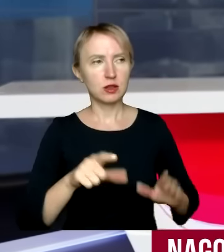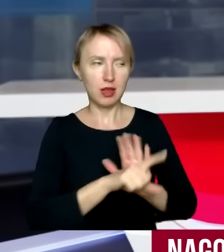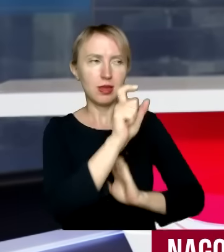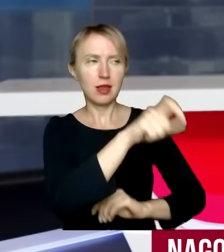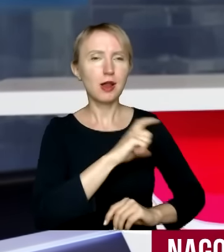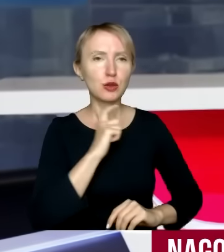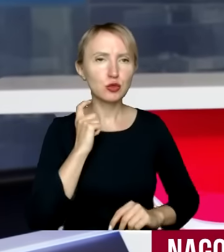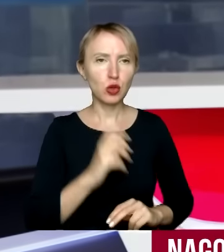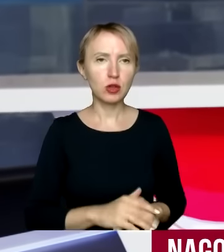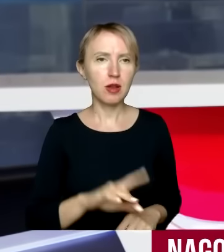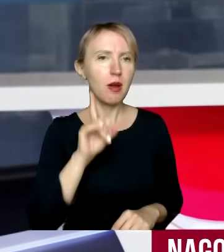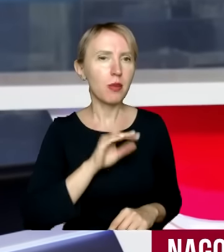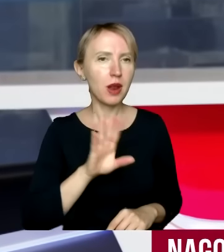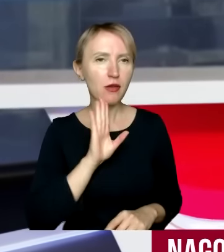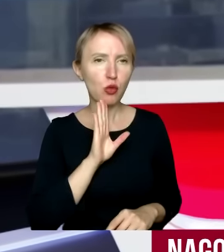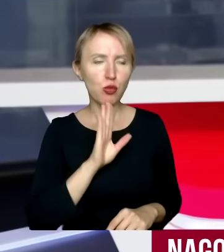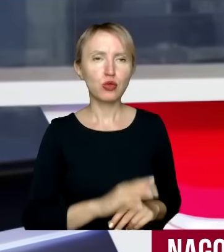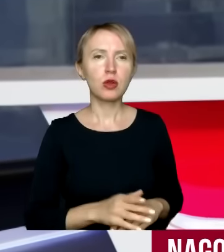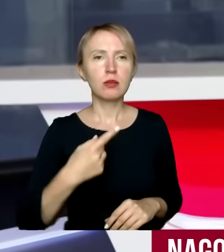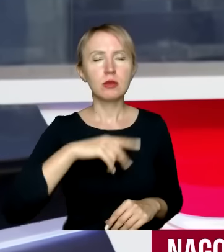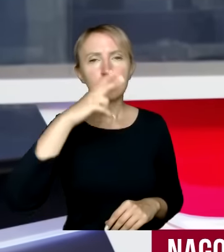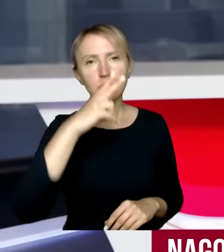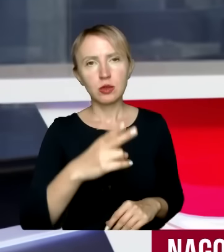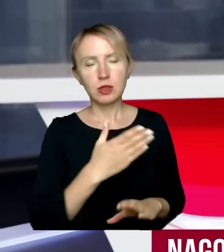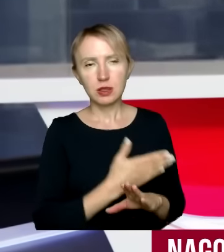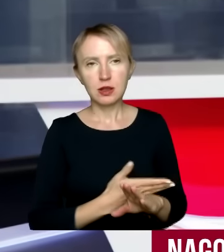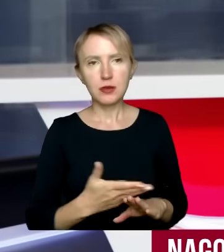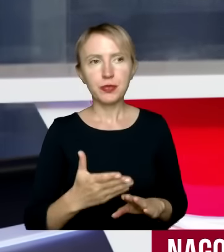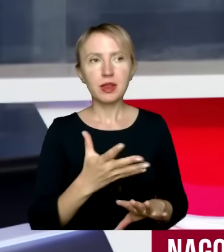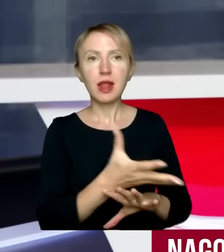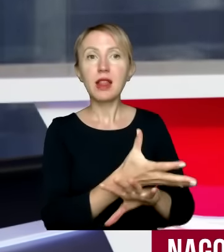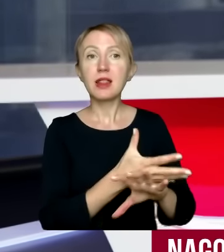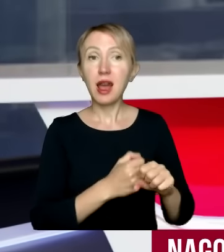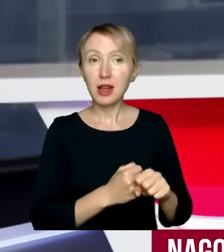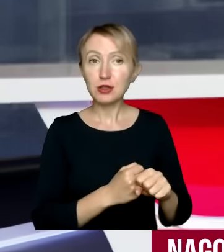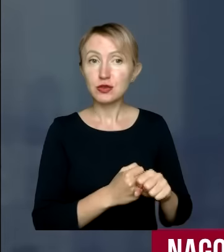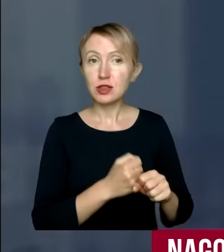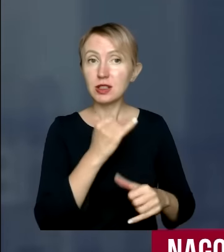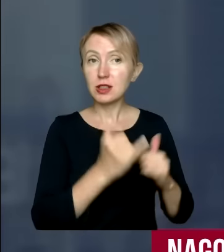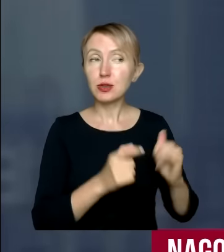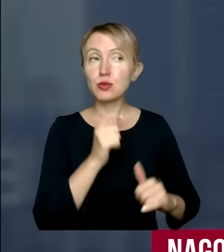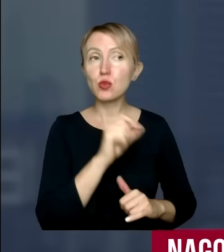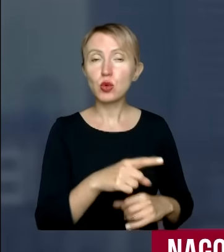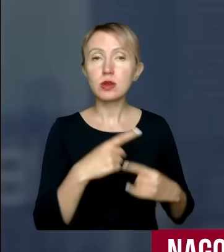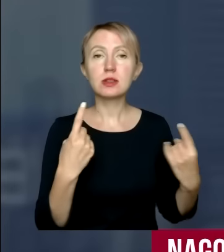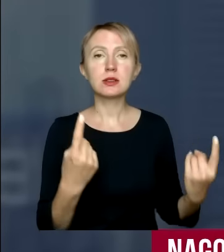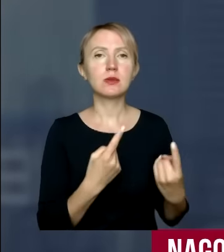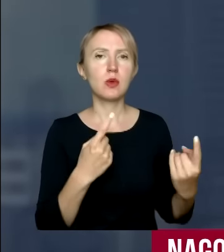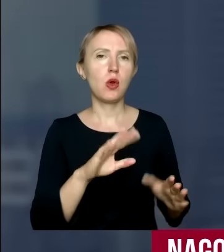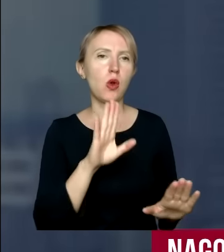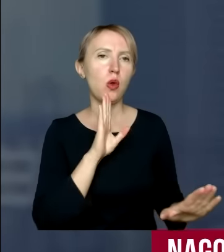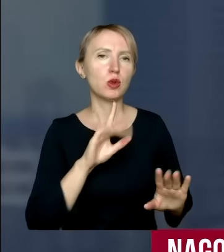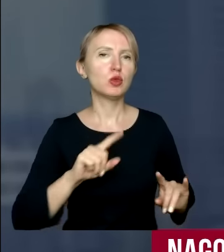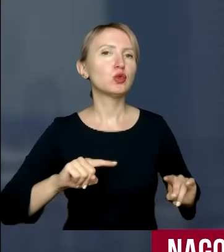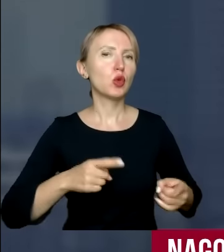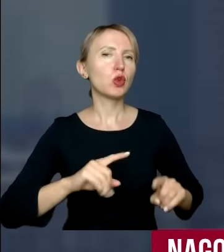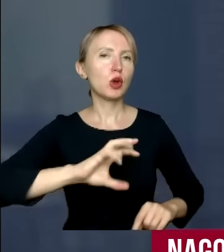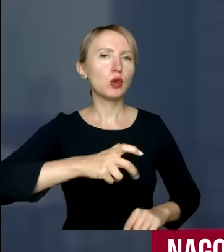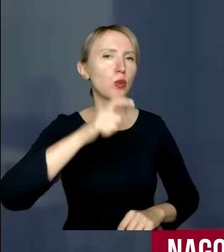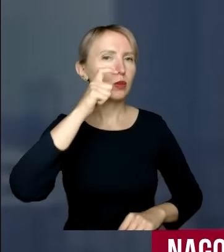a więc prawdopodobnie zobaczymy jak się sprawa rozwinie ten areszt skoro zaistniały takie okoliczności Bo to już jest w zorganizowanej grupie